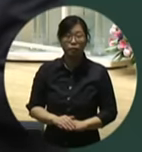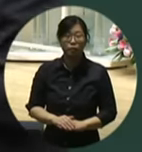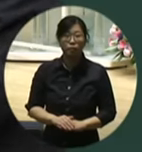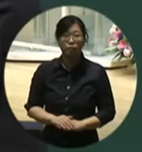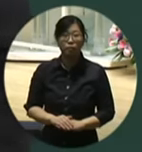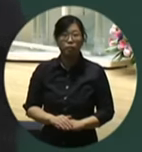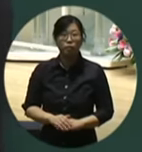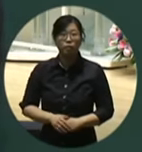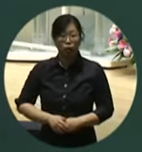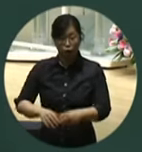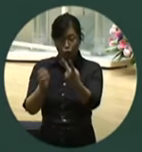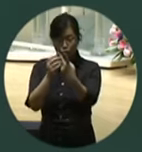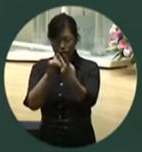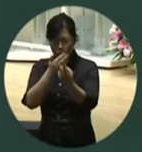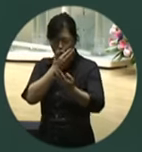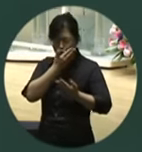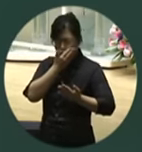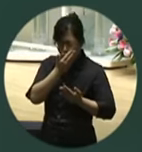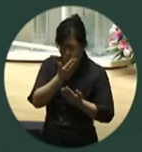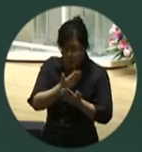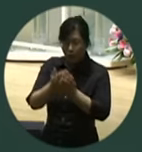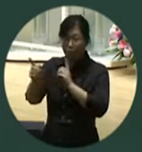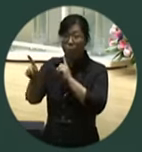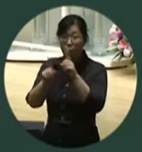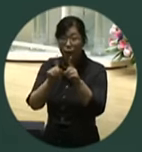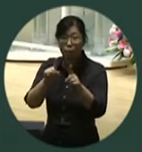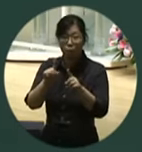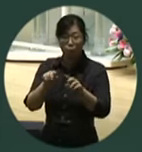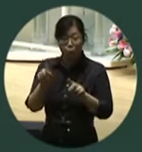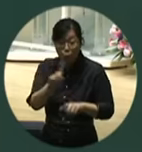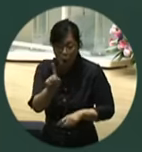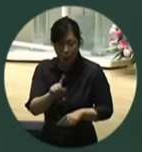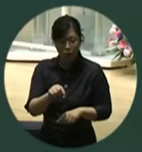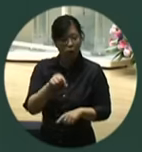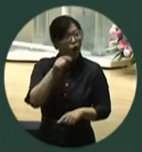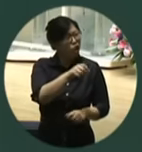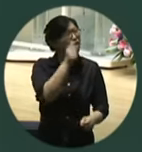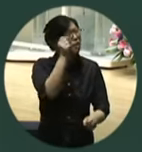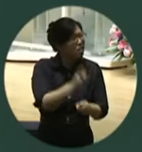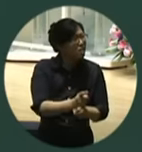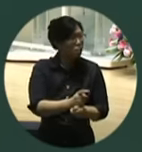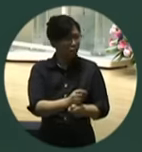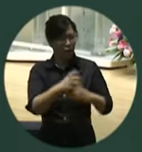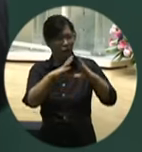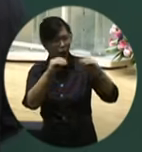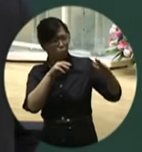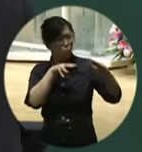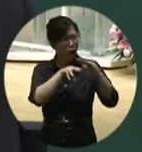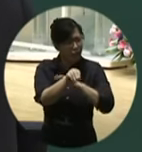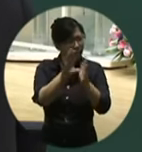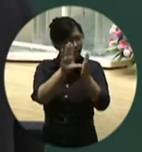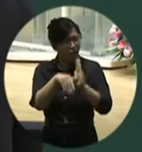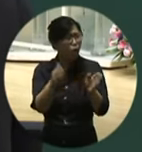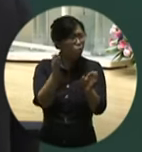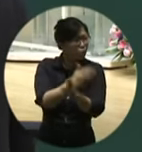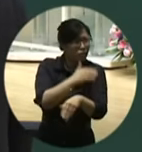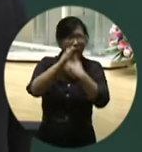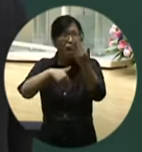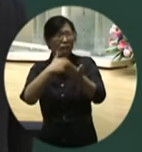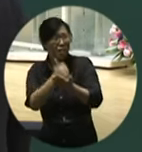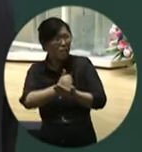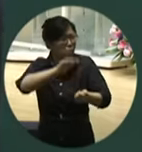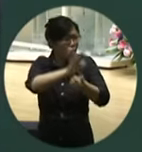them. 애굽에서 나올 때부터 일어나는 소문을 우리는 들었다. All the rumors, all the news that happened ever since you came out of Egypt, we